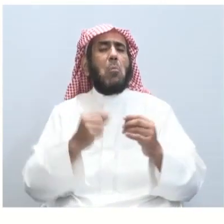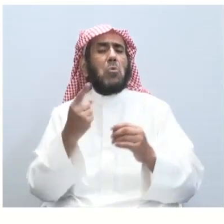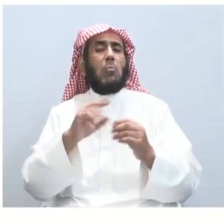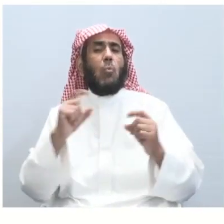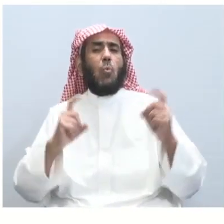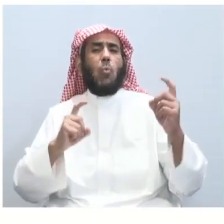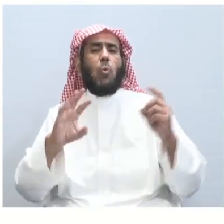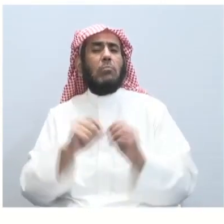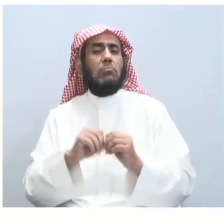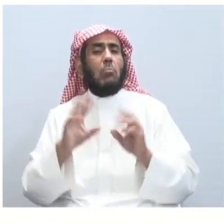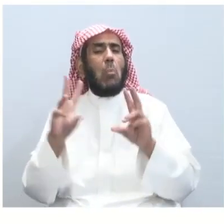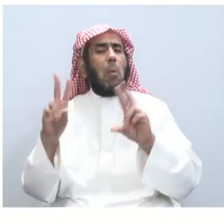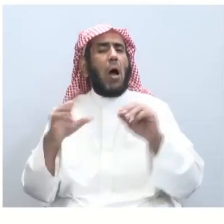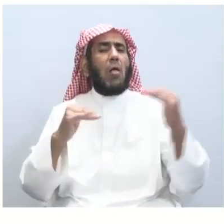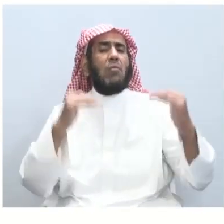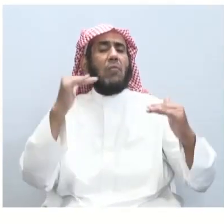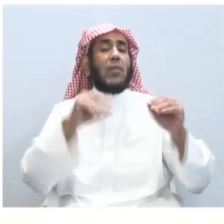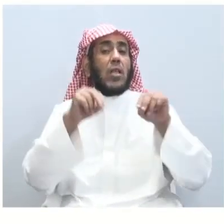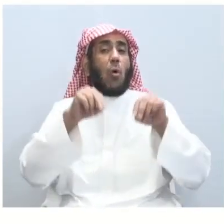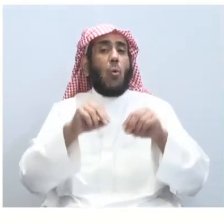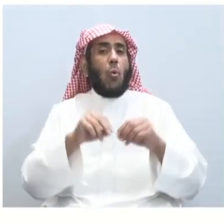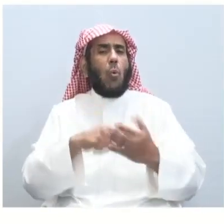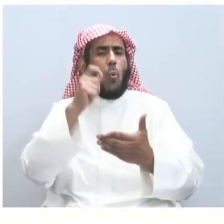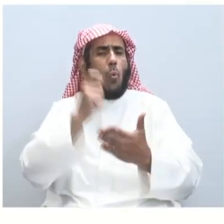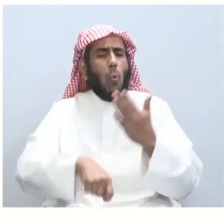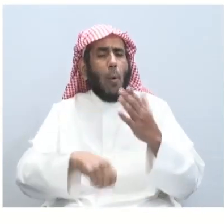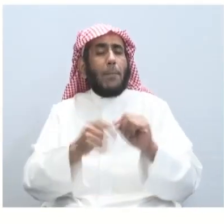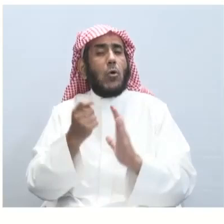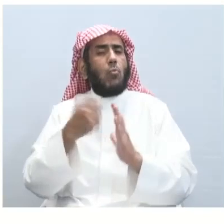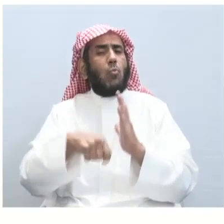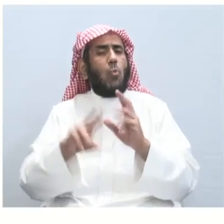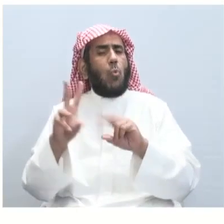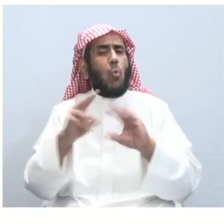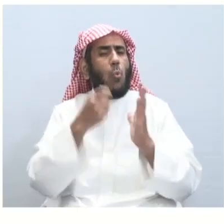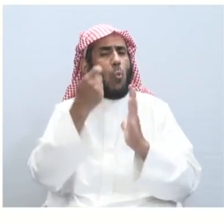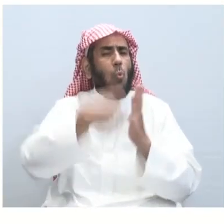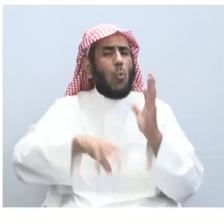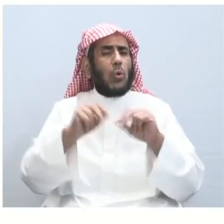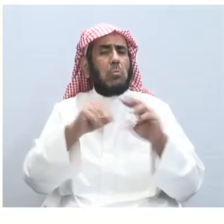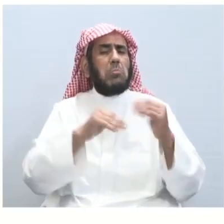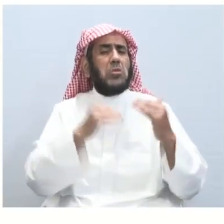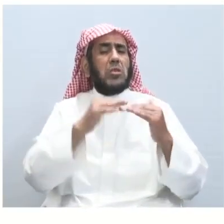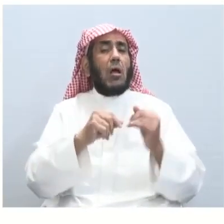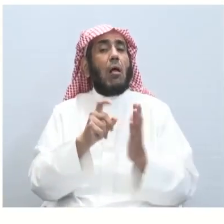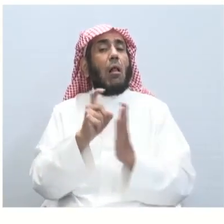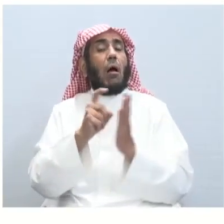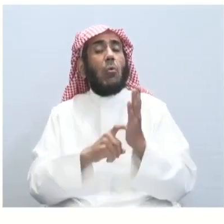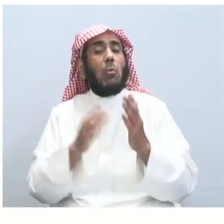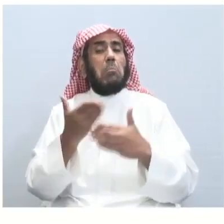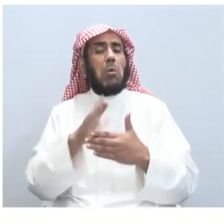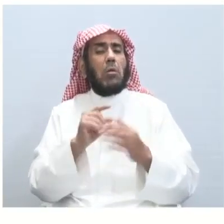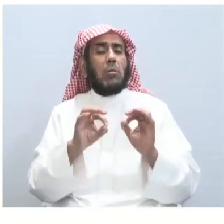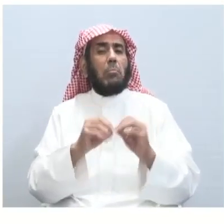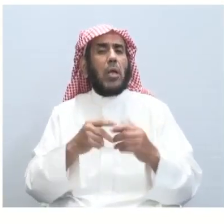مواجهه بعضها بل تتعامل معهم في ضوء ما يبرمونهم من عقود باعتبار ان العقد بمنزله القانون بين